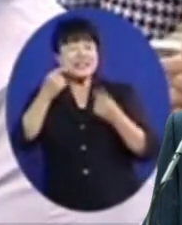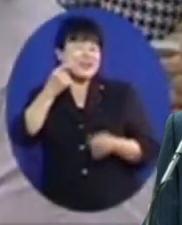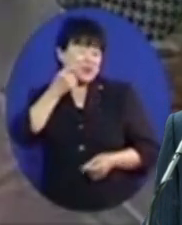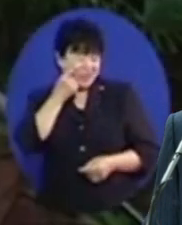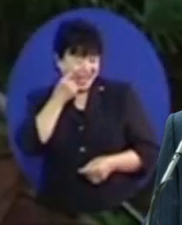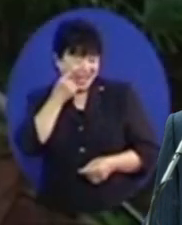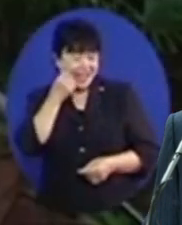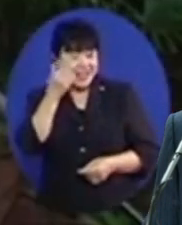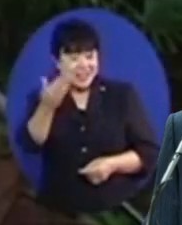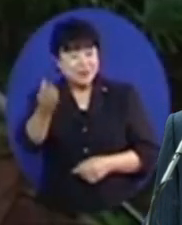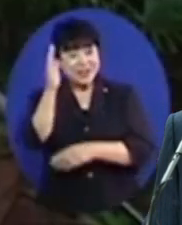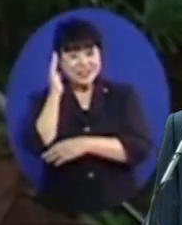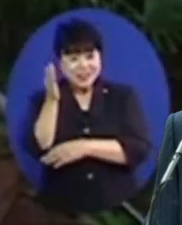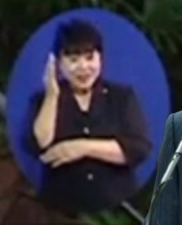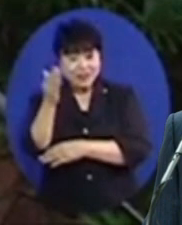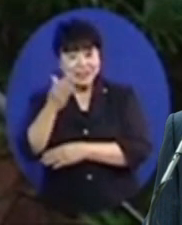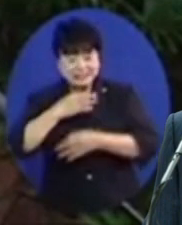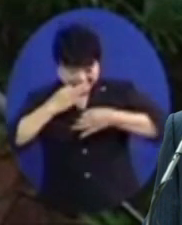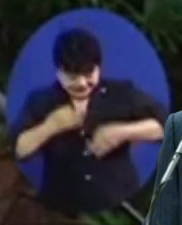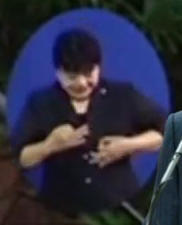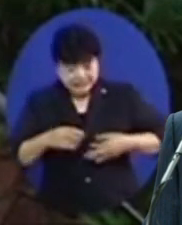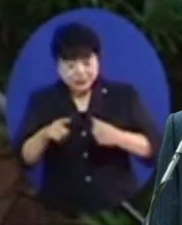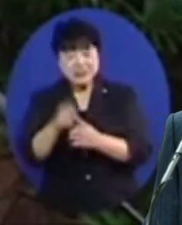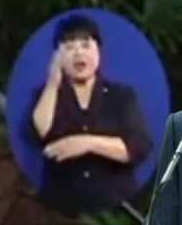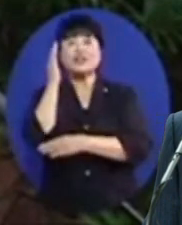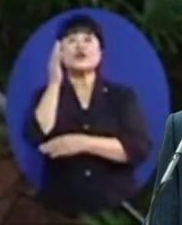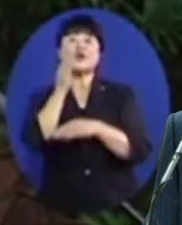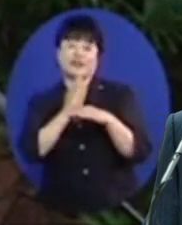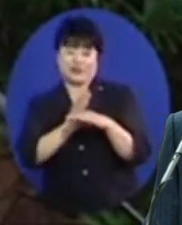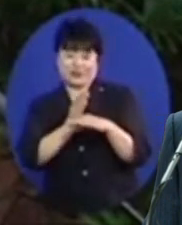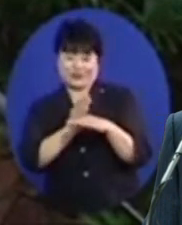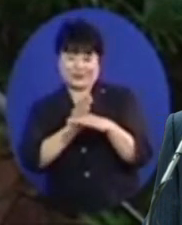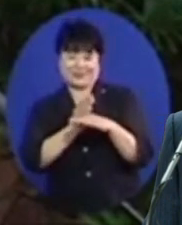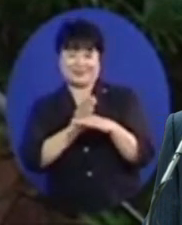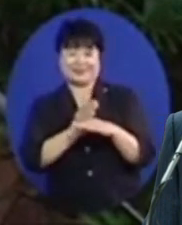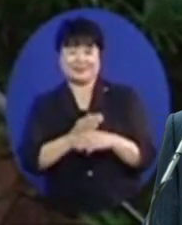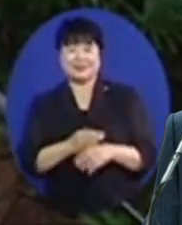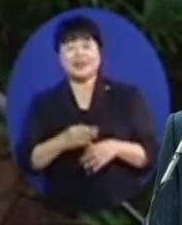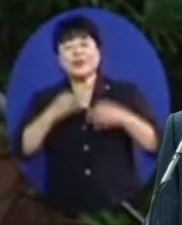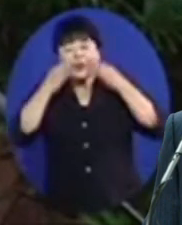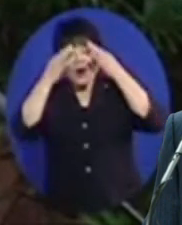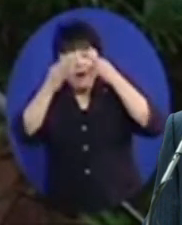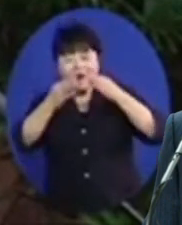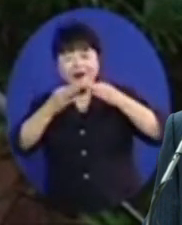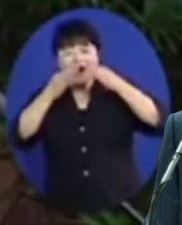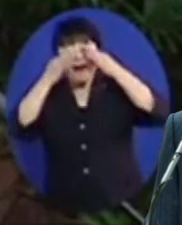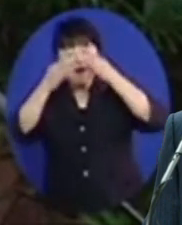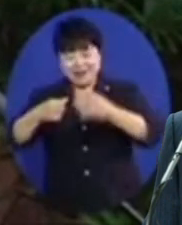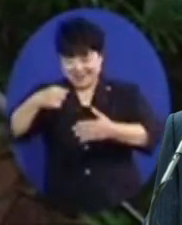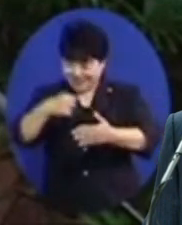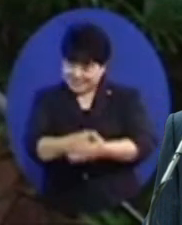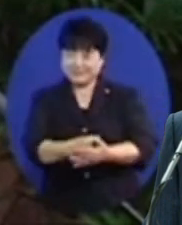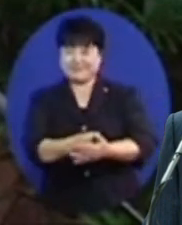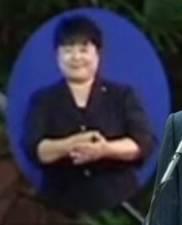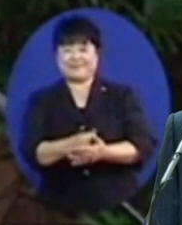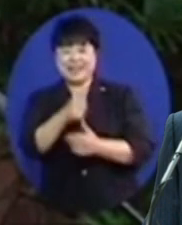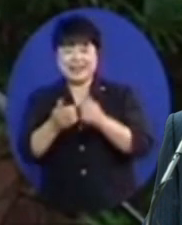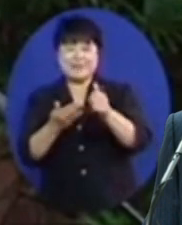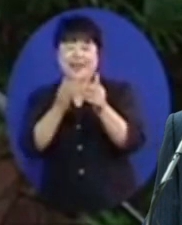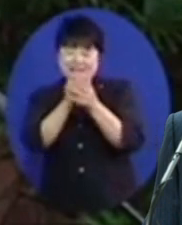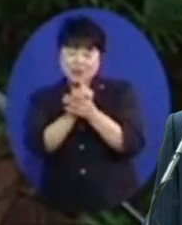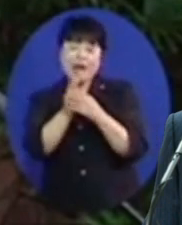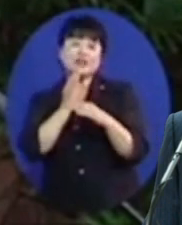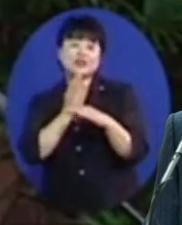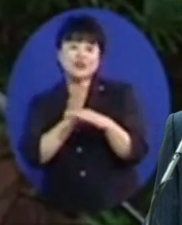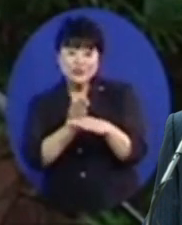나는 여러분에게 설교하는 것이 아니라 날 보고 설교하고 있는 것입니다. 이렇게 하려고 저도 결심을 하고 하나님께 기도하고